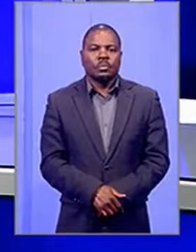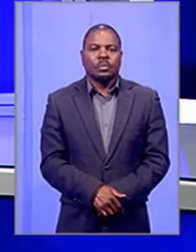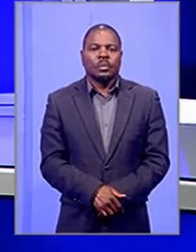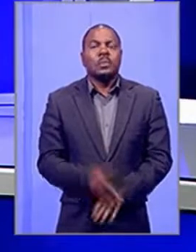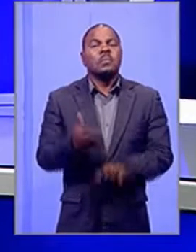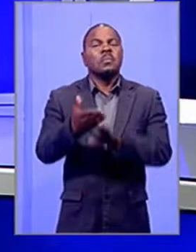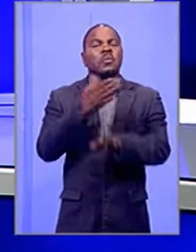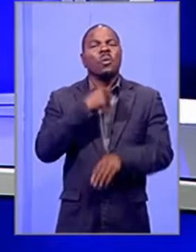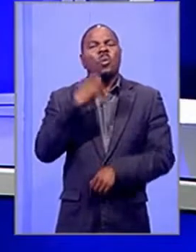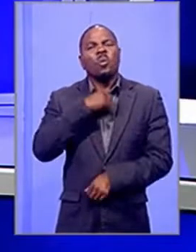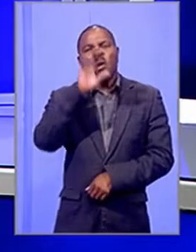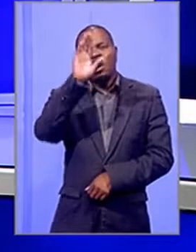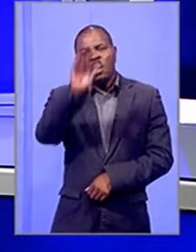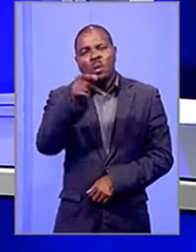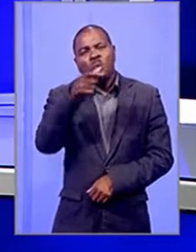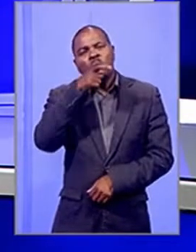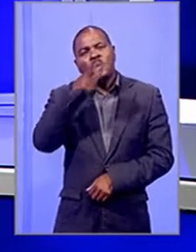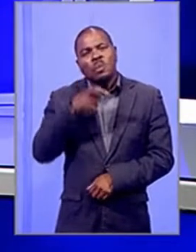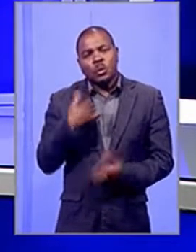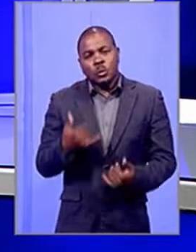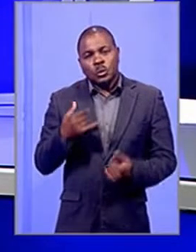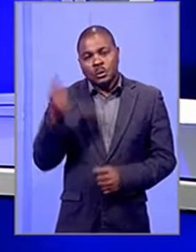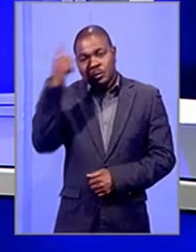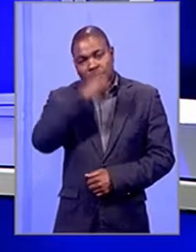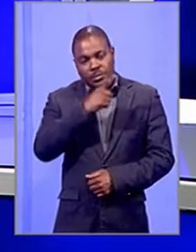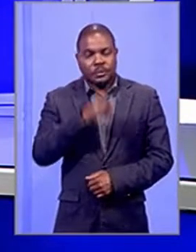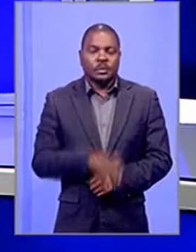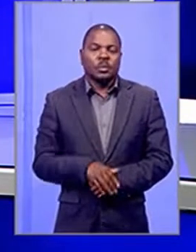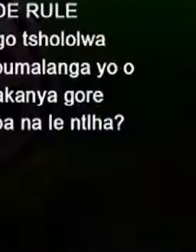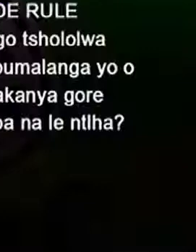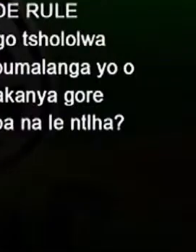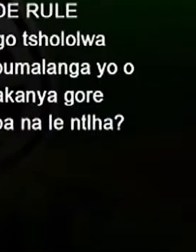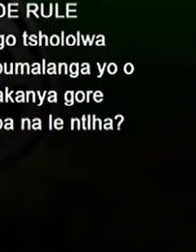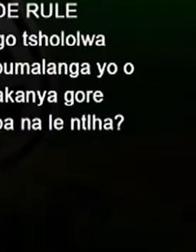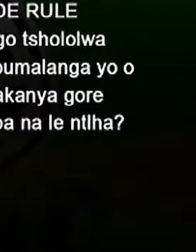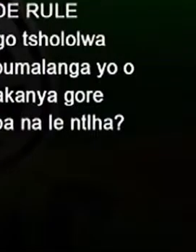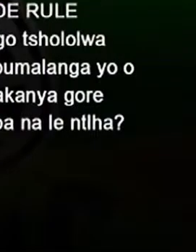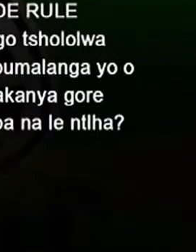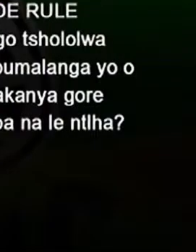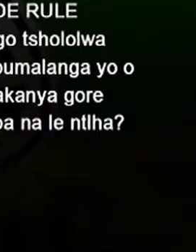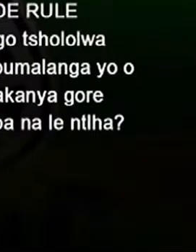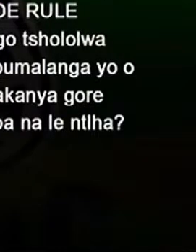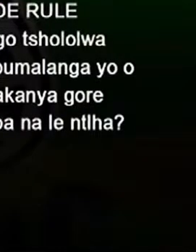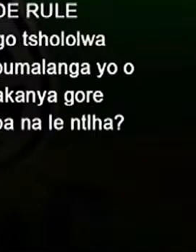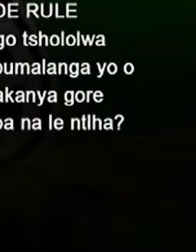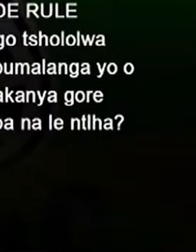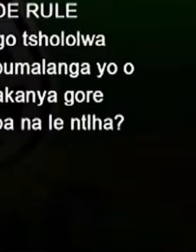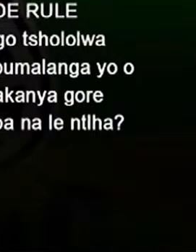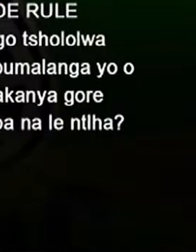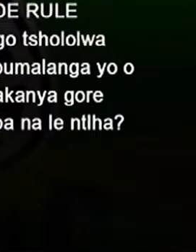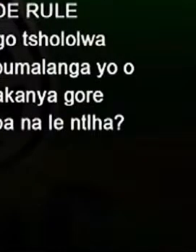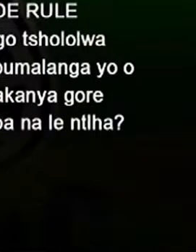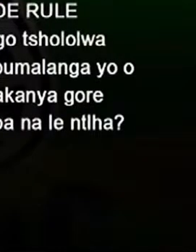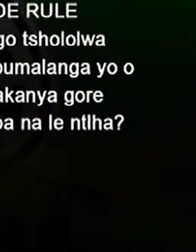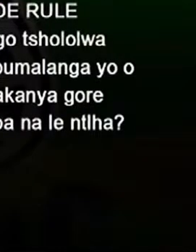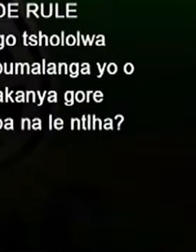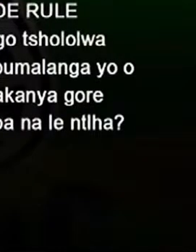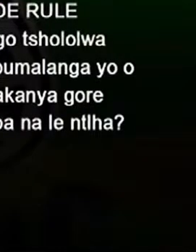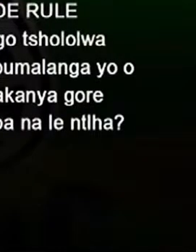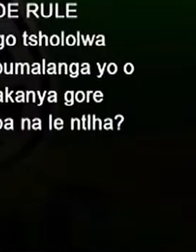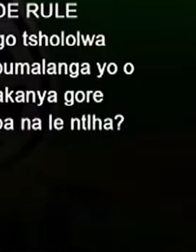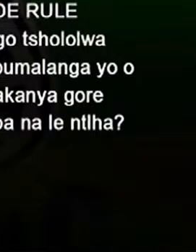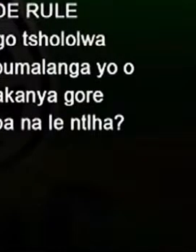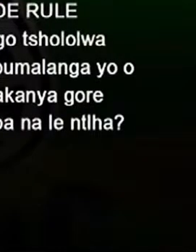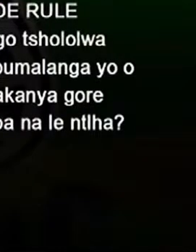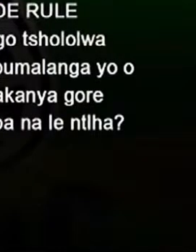Moselenyana re kopile tshwaelo ya gago mo potsong ya rona ya gompieno ya gore go ntse go na le ditokolo dingwe tsa ANC tse di leng kgatlhanong le molawana wa